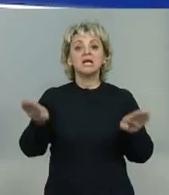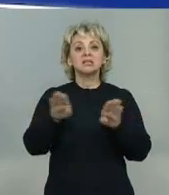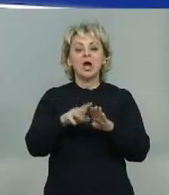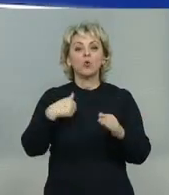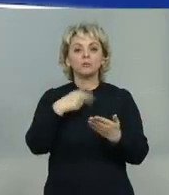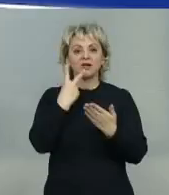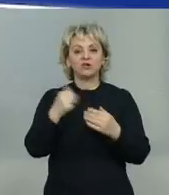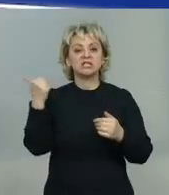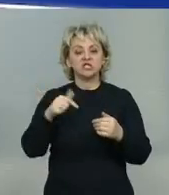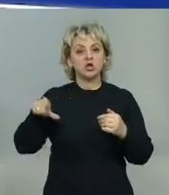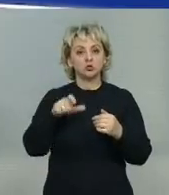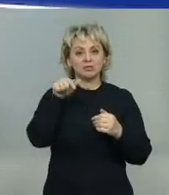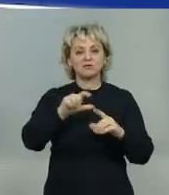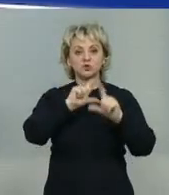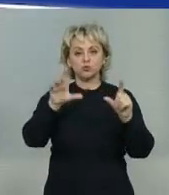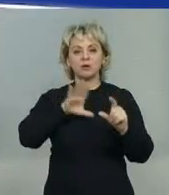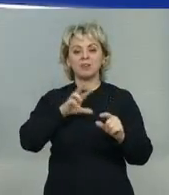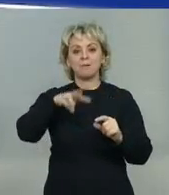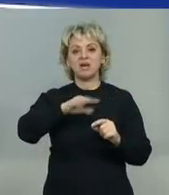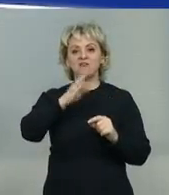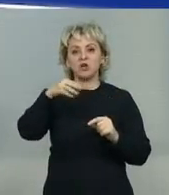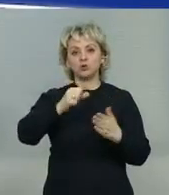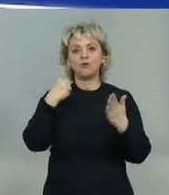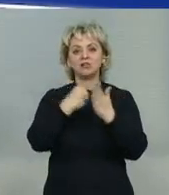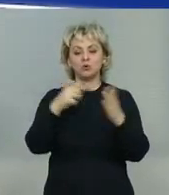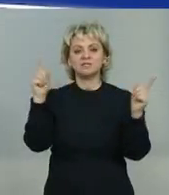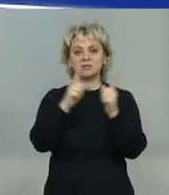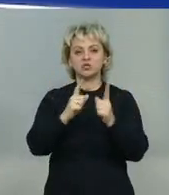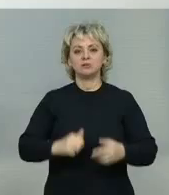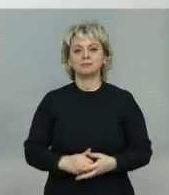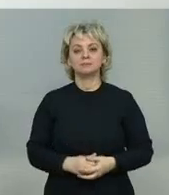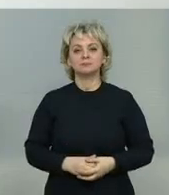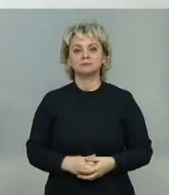Такой мы увидели «Неделю на Дону». В студии была Мария Филинкова. До встречи.